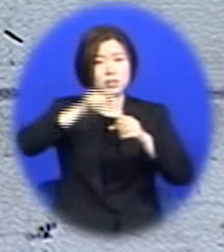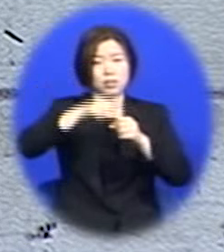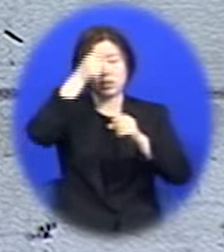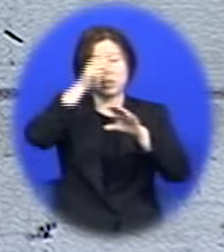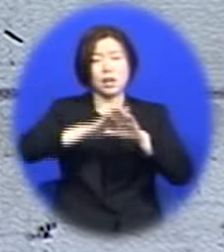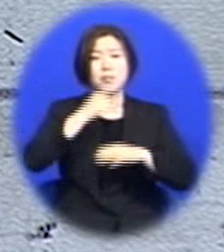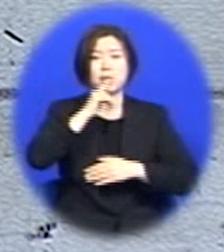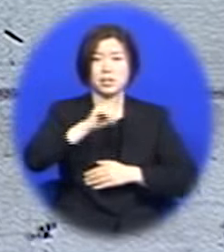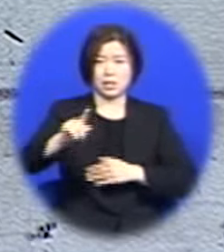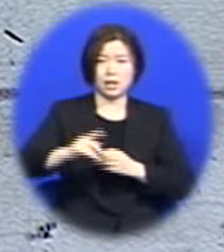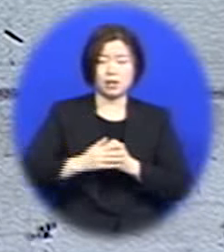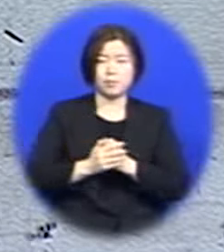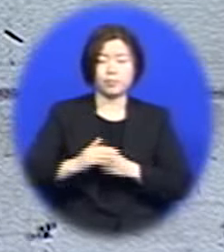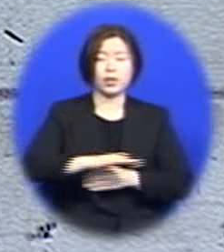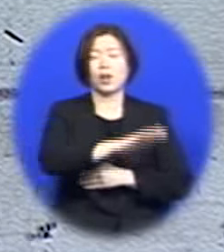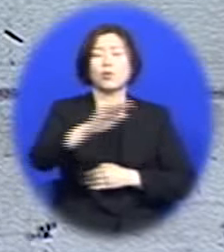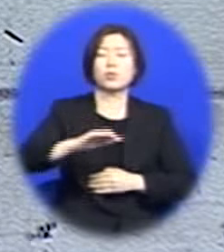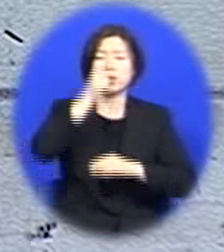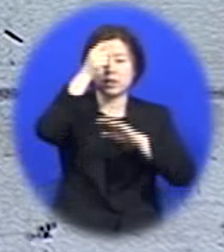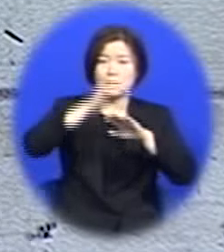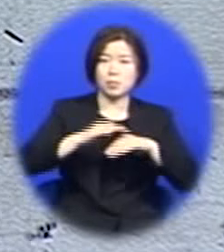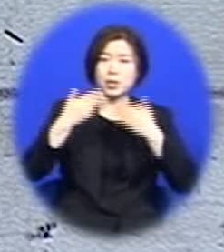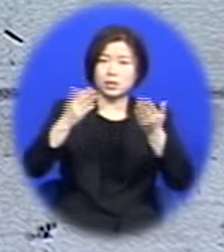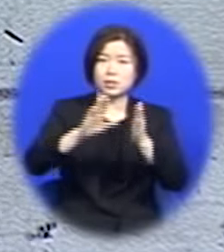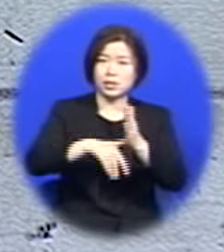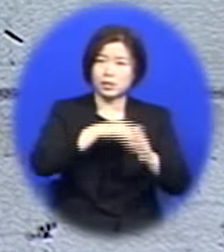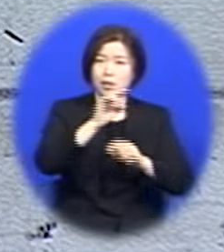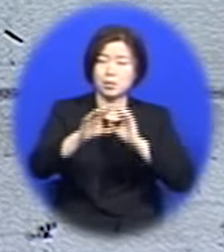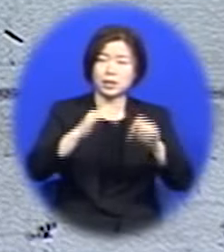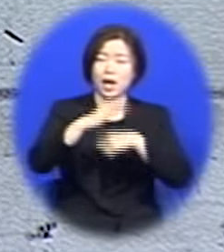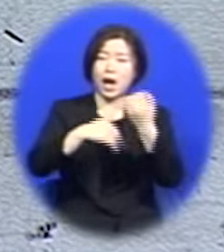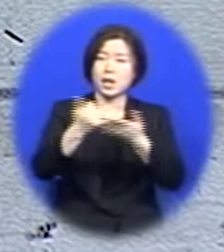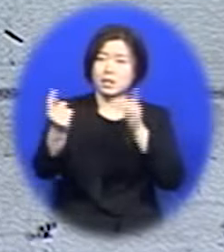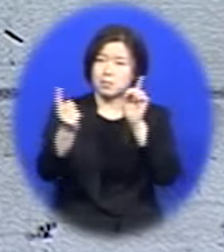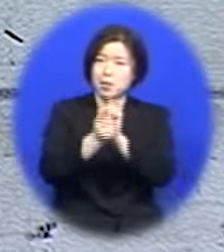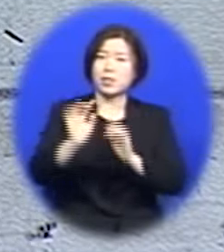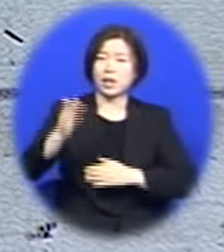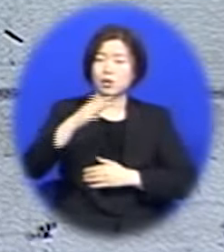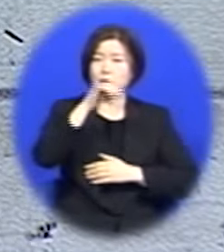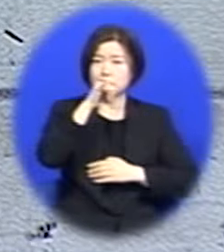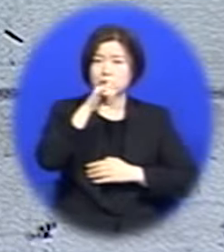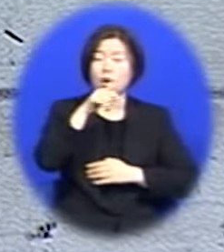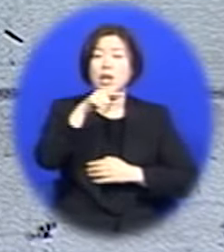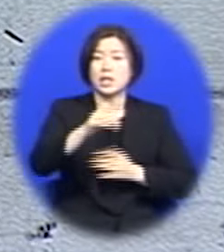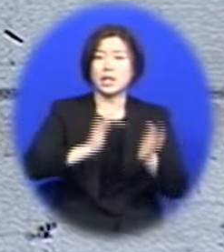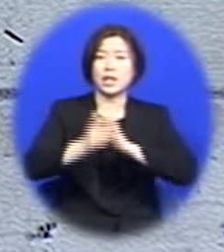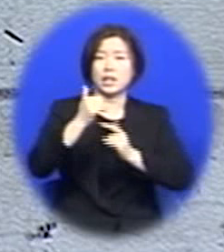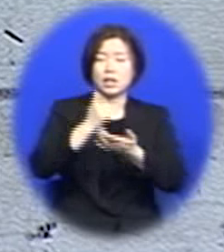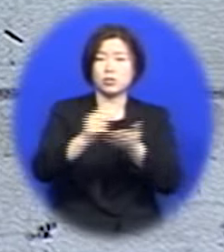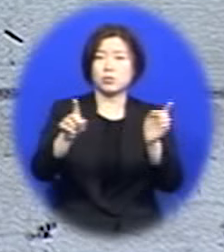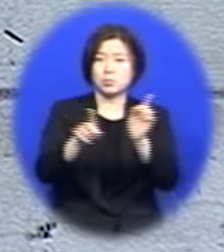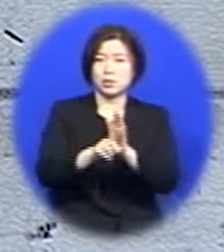우리는 예배 드릴 때마다 하나님을 만나게 되어 있습니다. 이것이 예수 믿은 축복인 거예요.